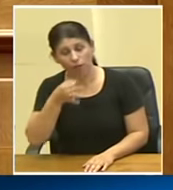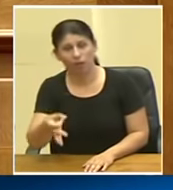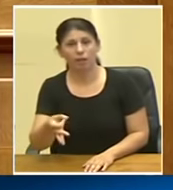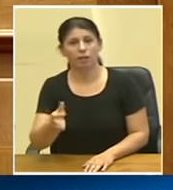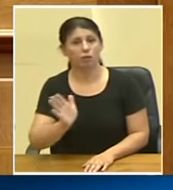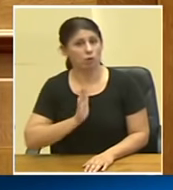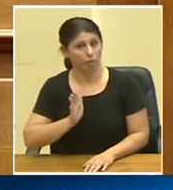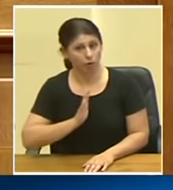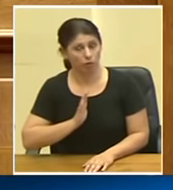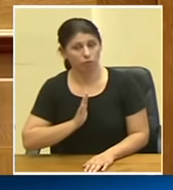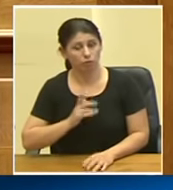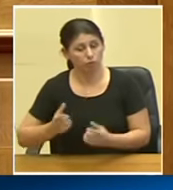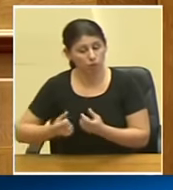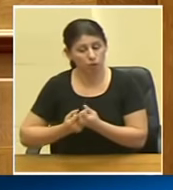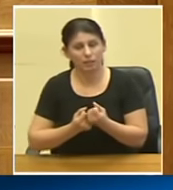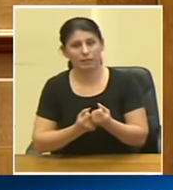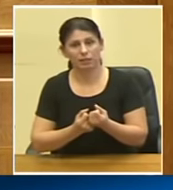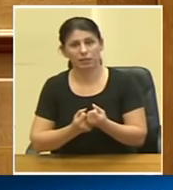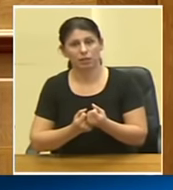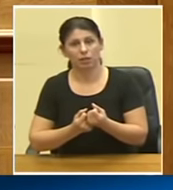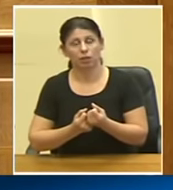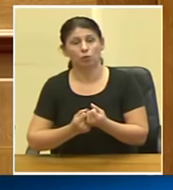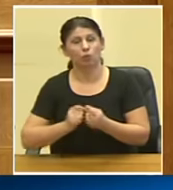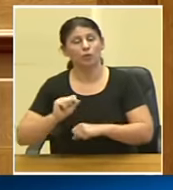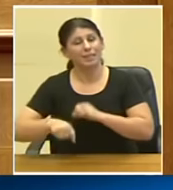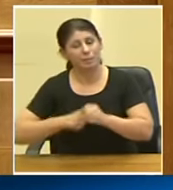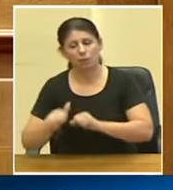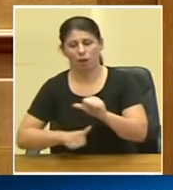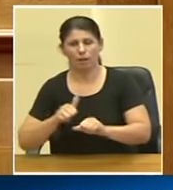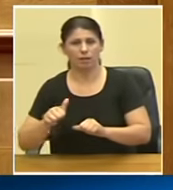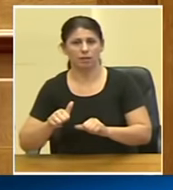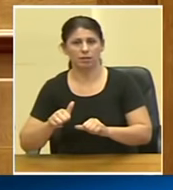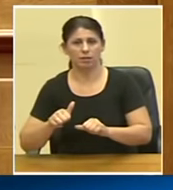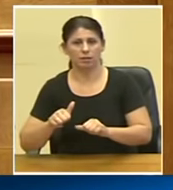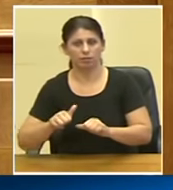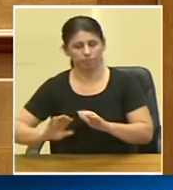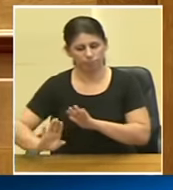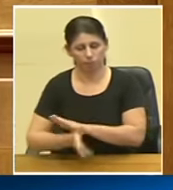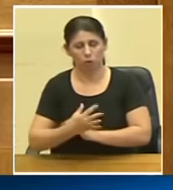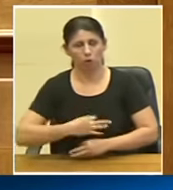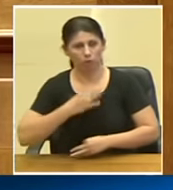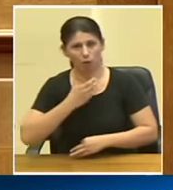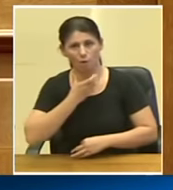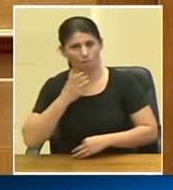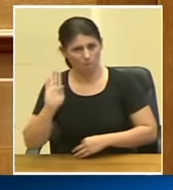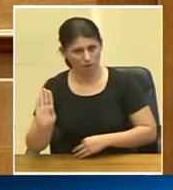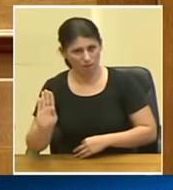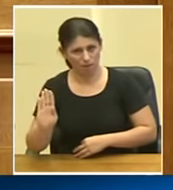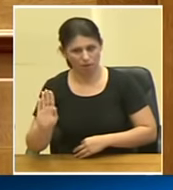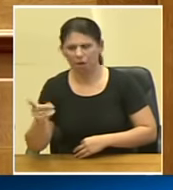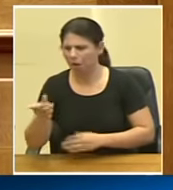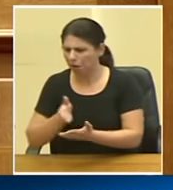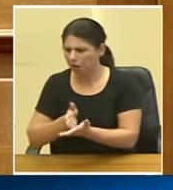τους ανθρώπους και τους υποστηρικτές του Κινάλ. Έφυγε ο κύριος Βενιζέλος, αλλά η γραμμή έμεινε το